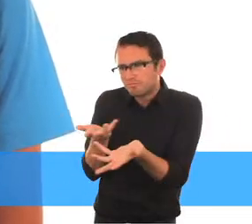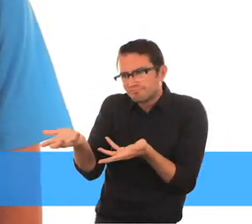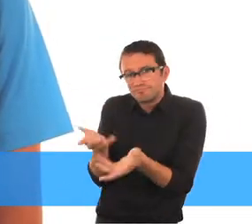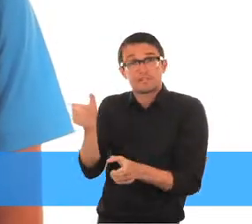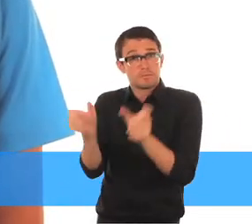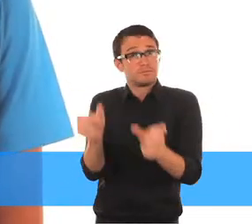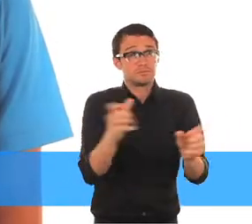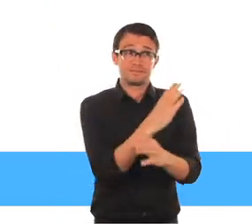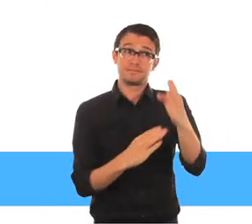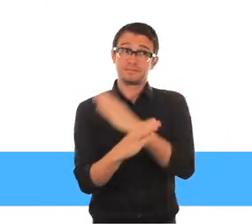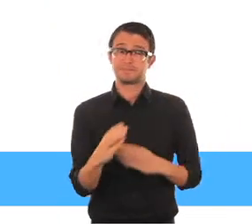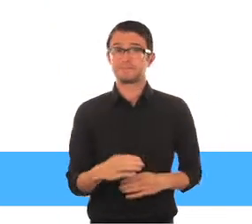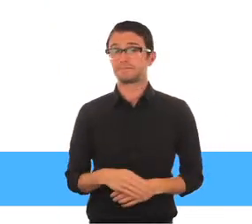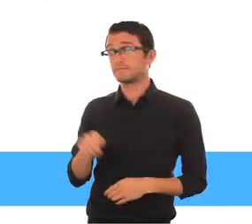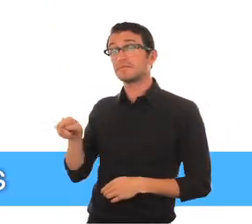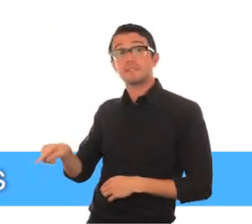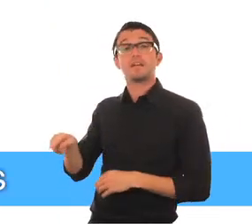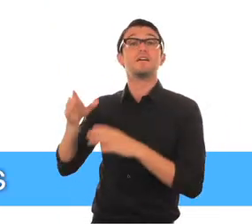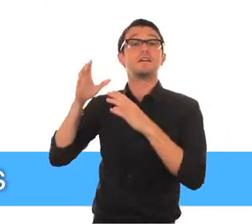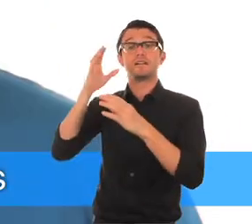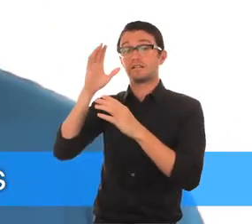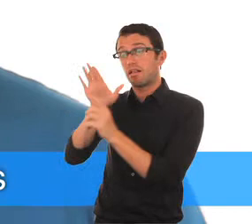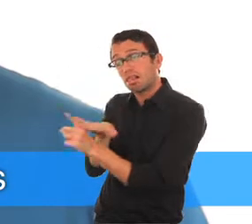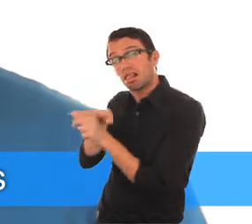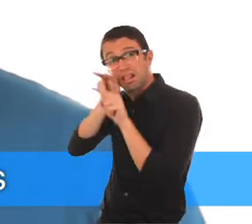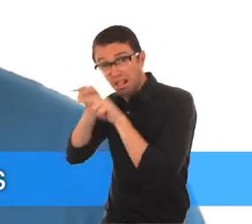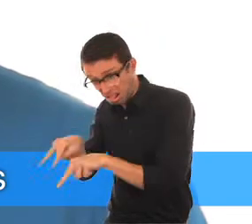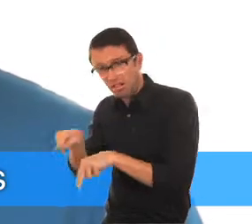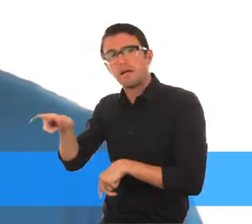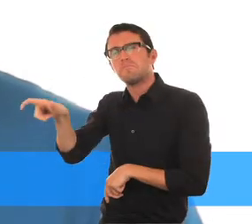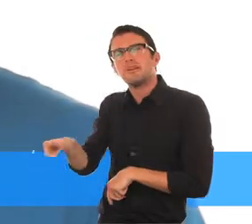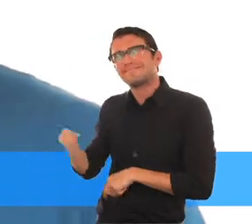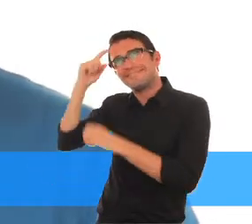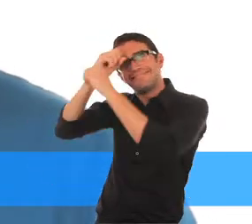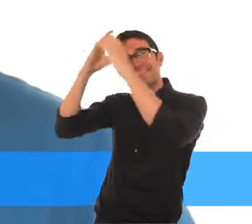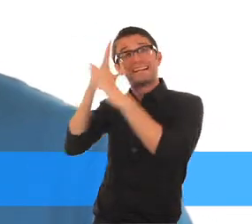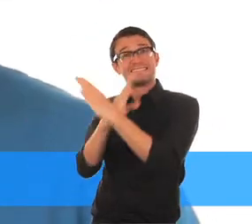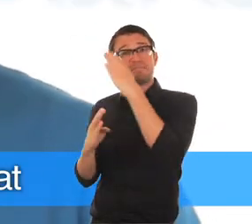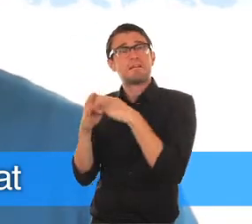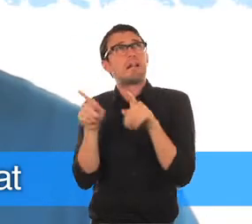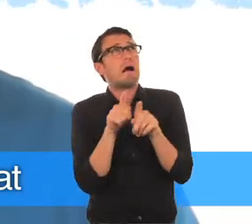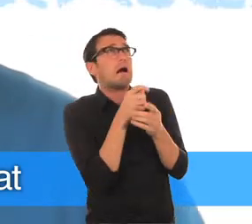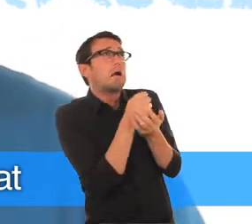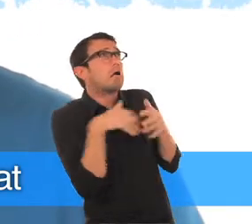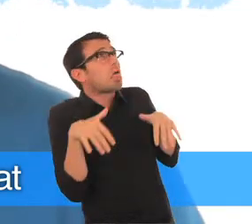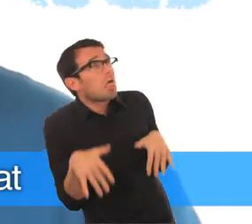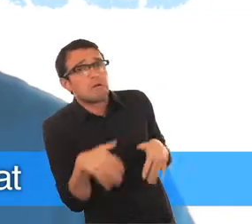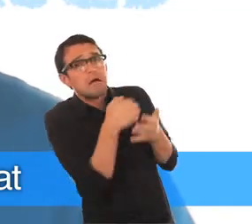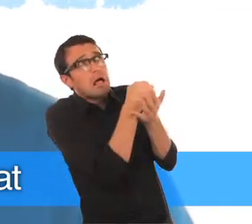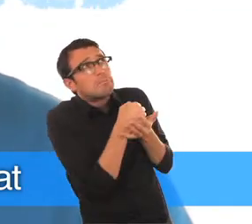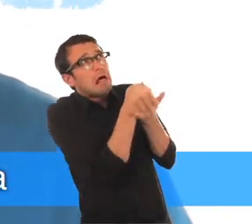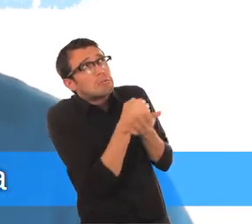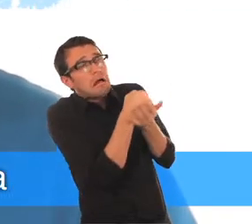son environnement social et physique. Selon le modèle charitable, les personnes handicapées sont considérées comme inférieures, inutiles, dépendantes,